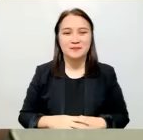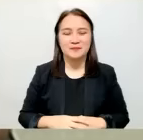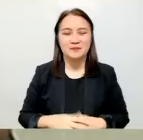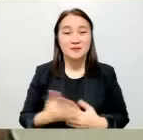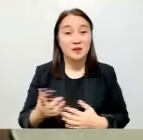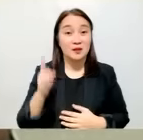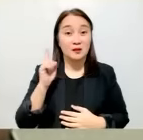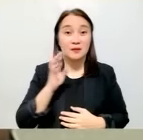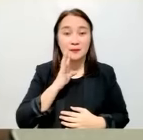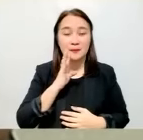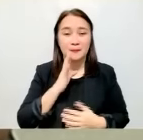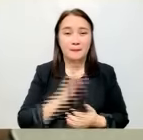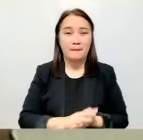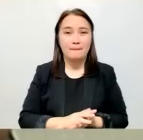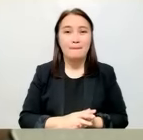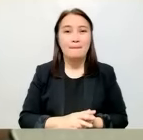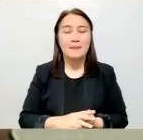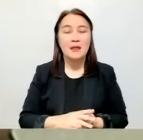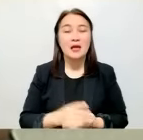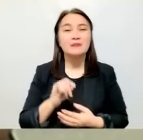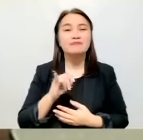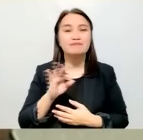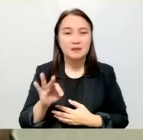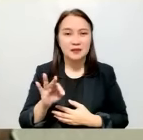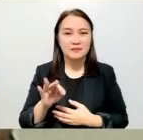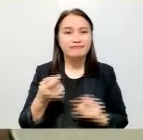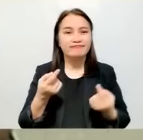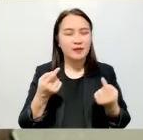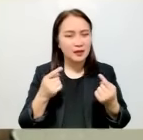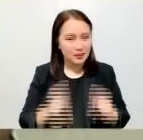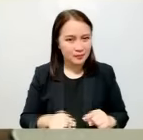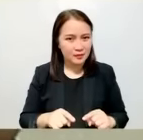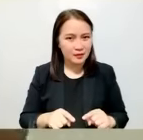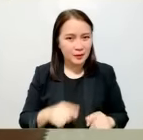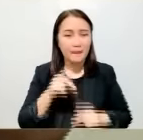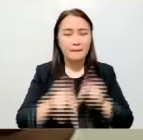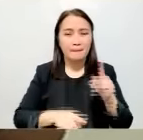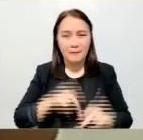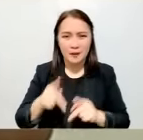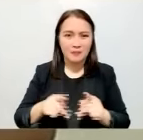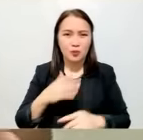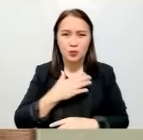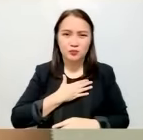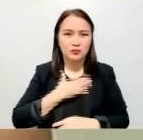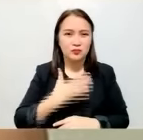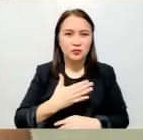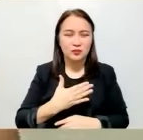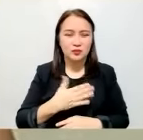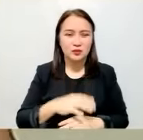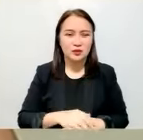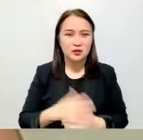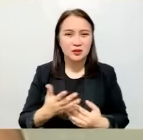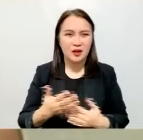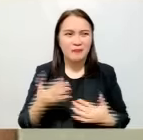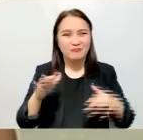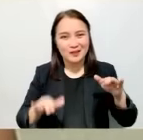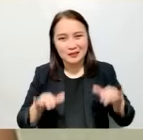nangyayari, pag natupad itong People's Initiative, magkakaroon ng disbalance sa ating Kongreso